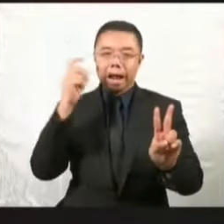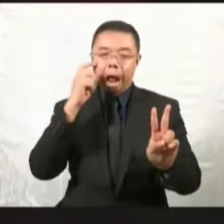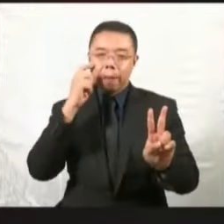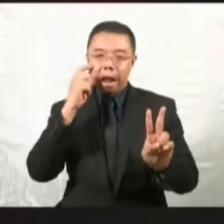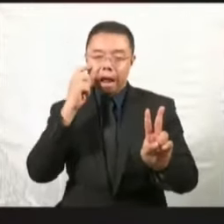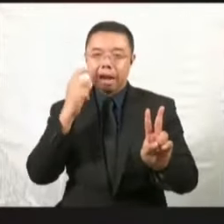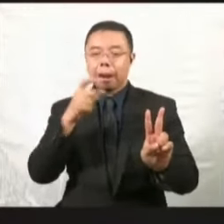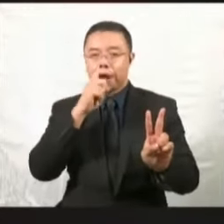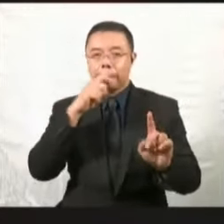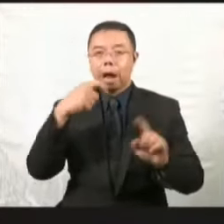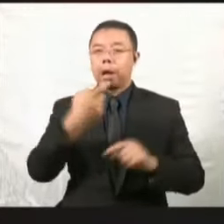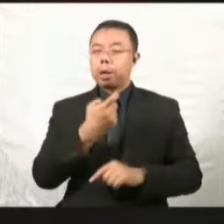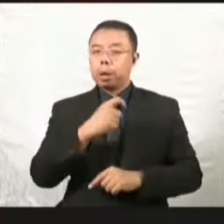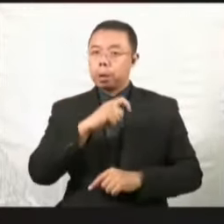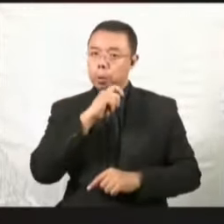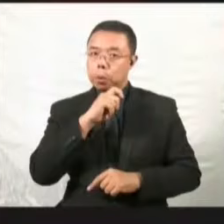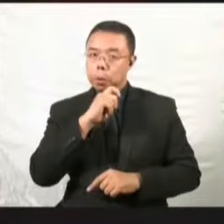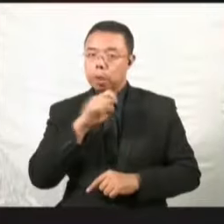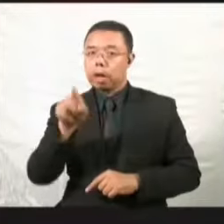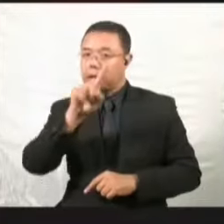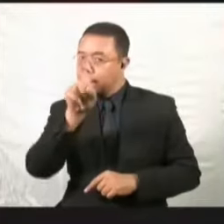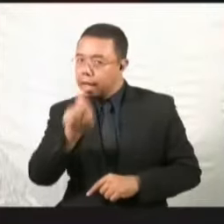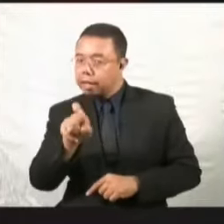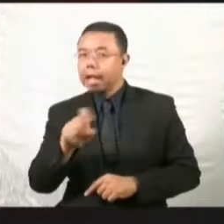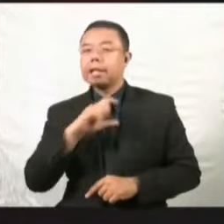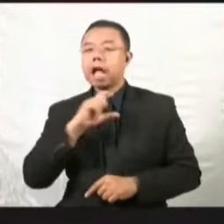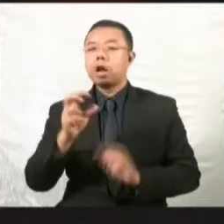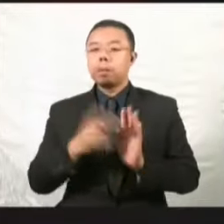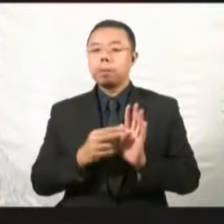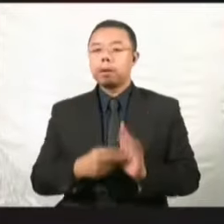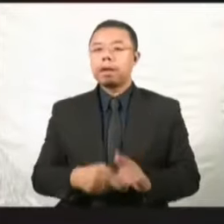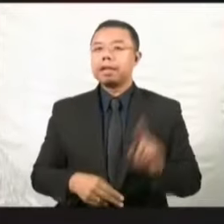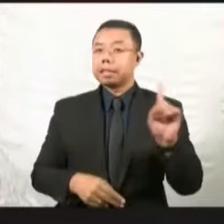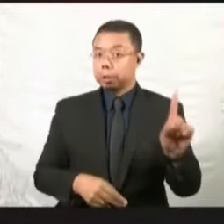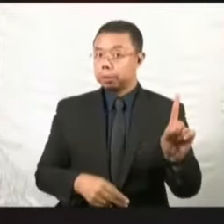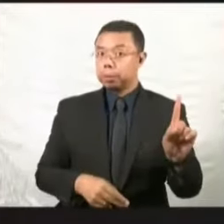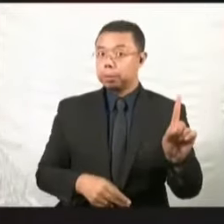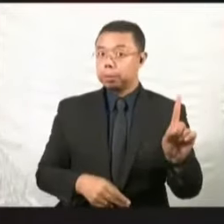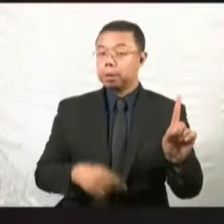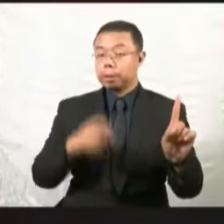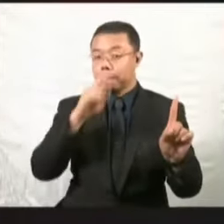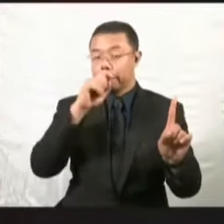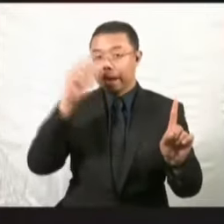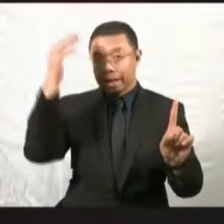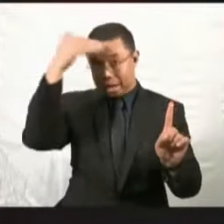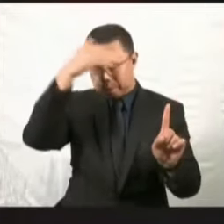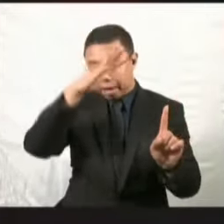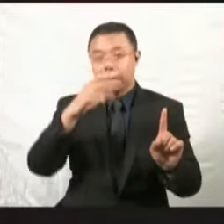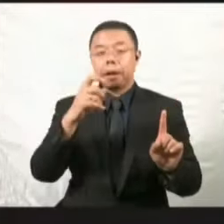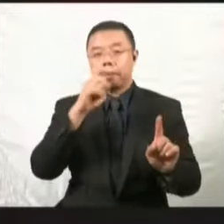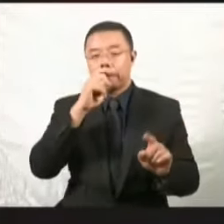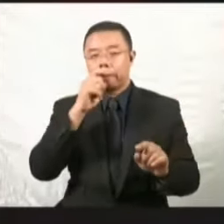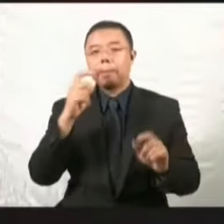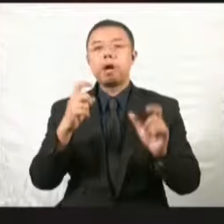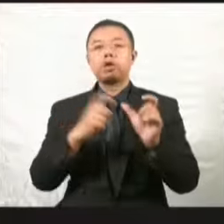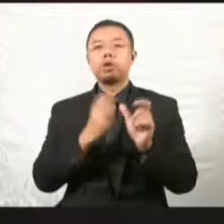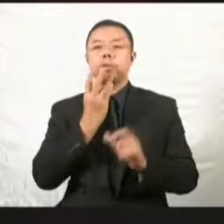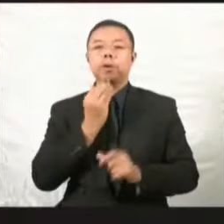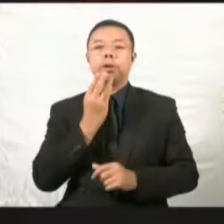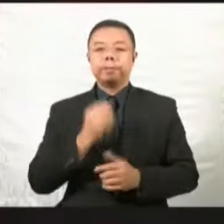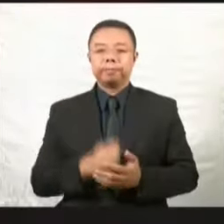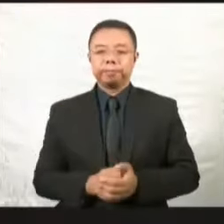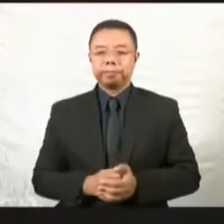pongrekun dan bapak Kun Wardana untuk bertanya kepada pasangan calon nomor urut 1 Bapak Ridwan Kamil dan Bapak